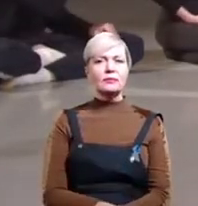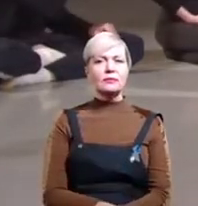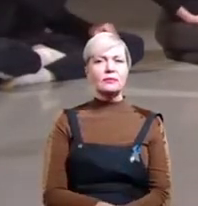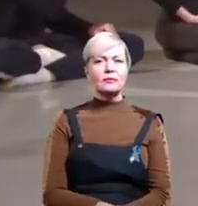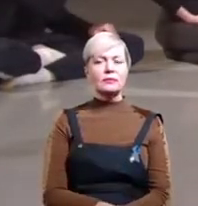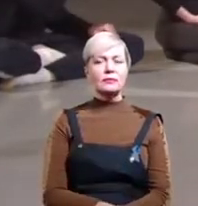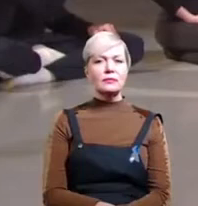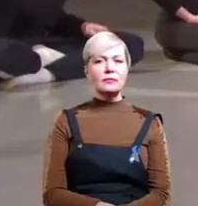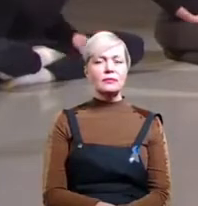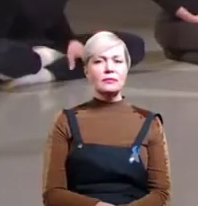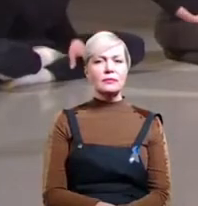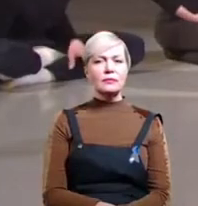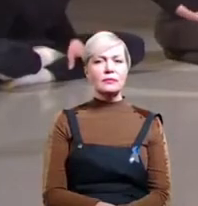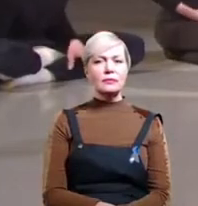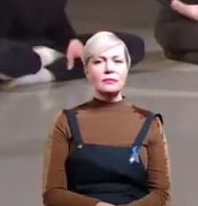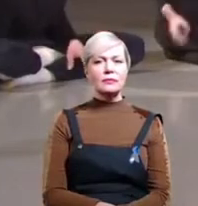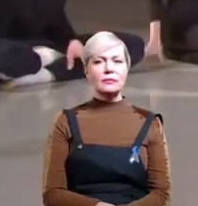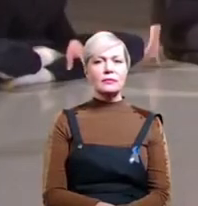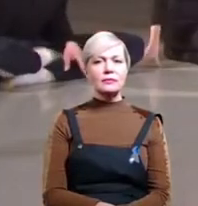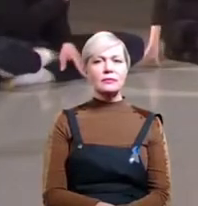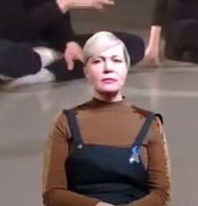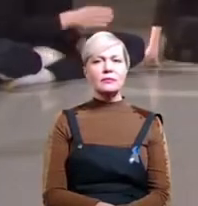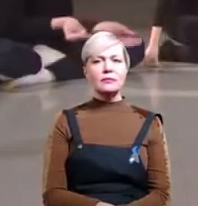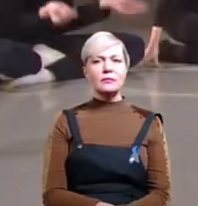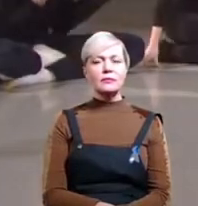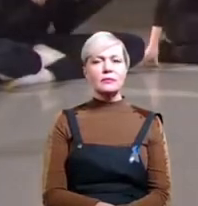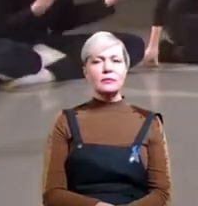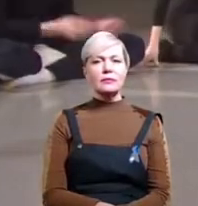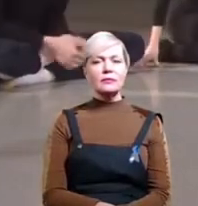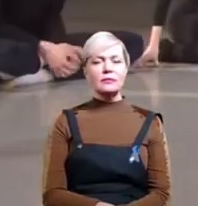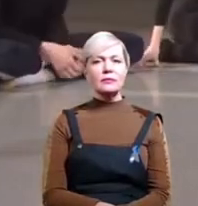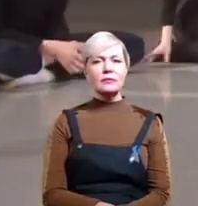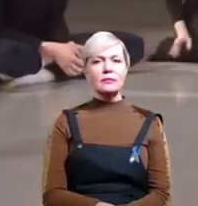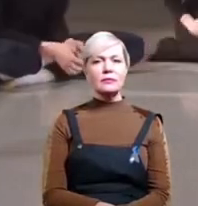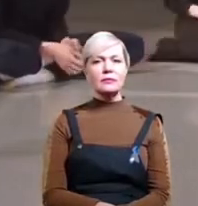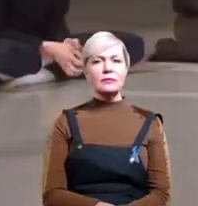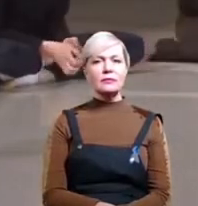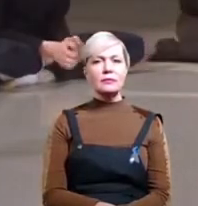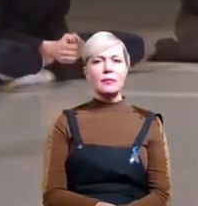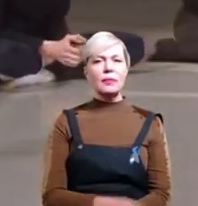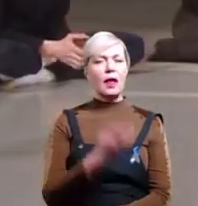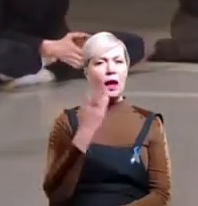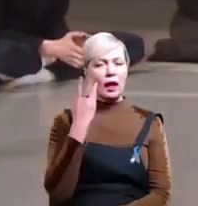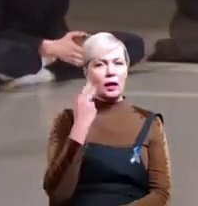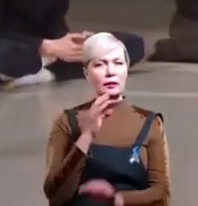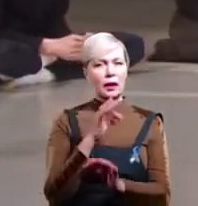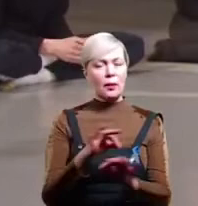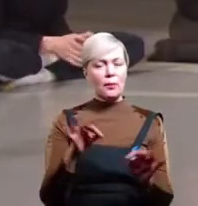носи. Четыре счета мы отсчитываем после того, как музыка закончилась.